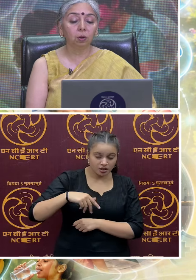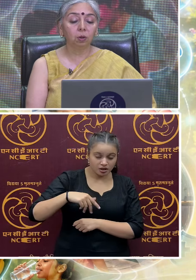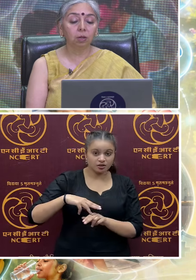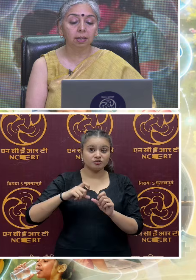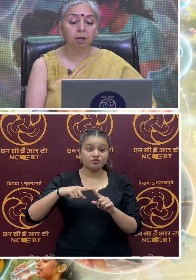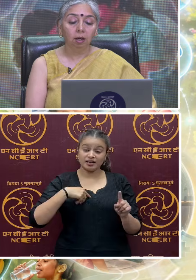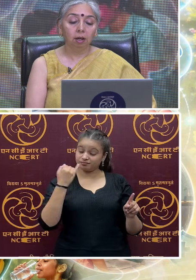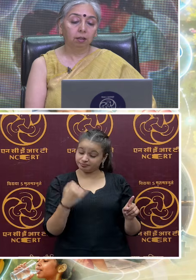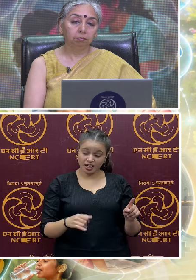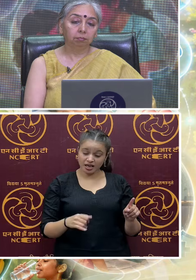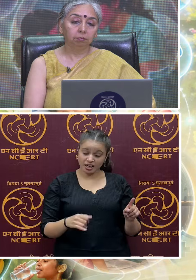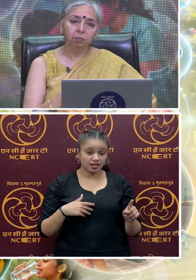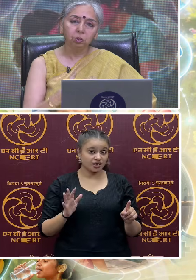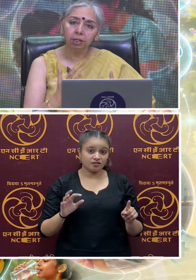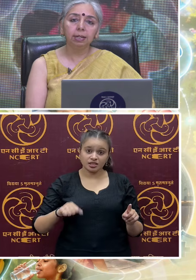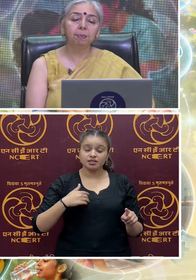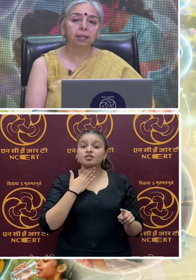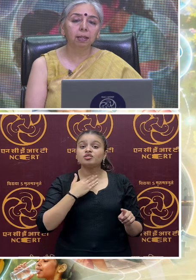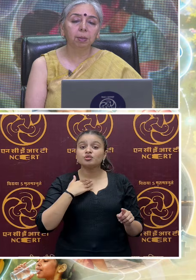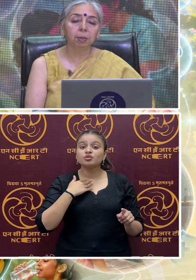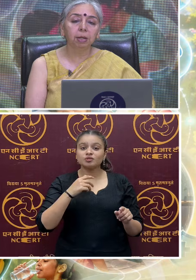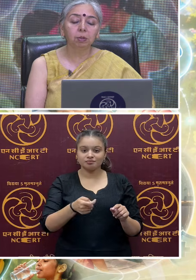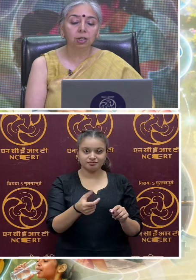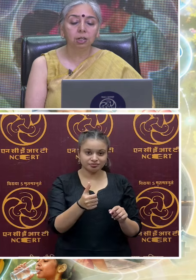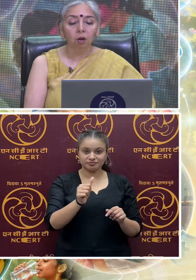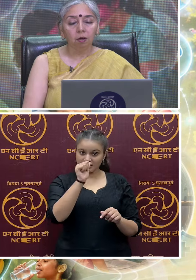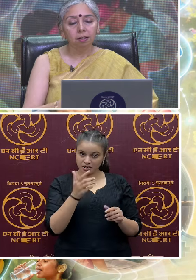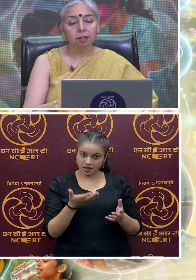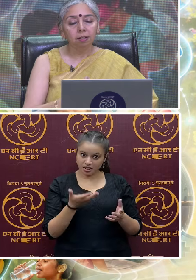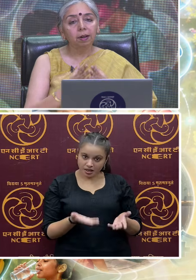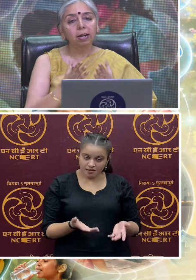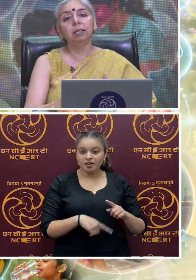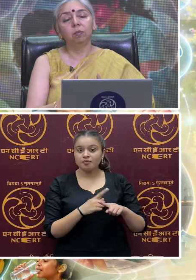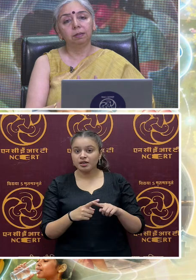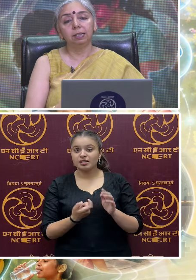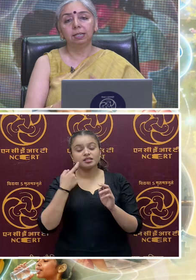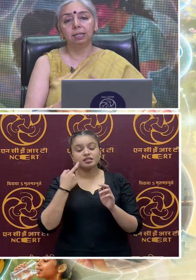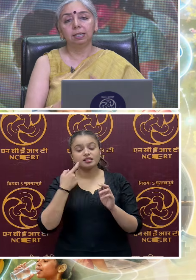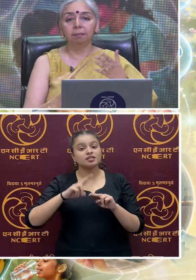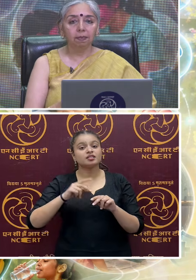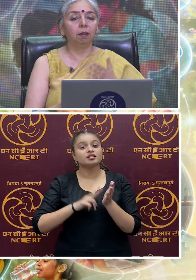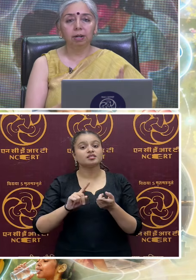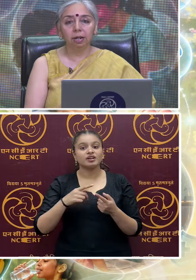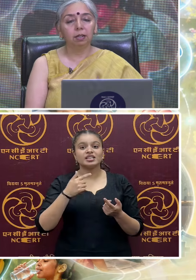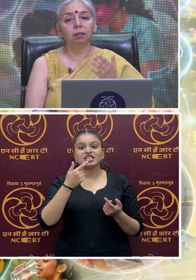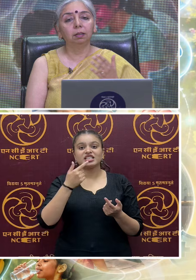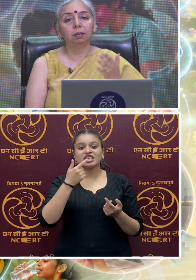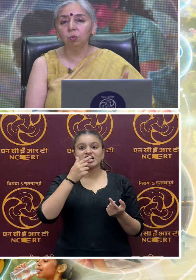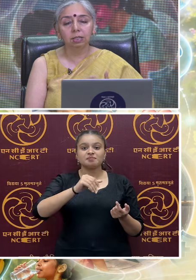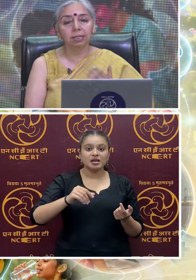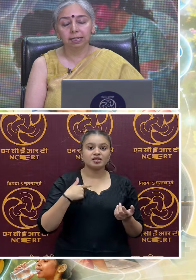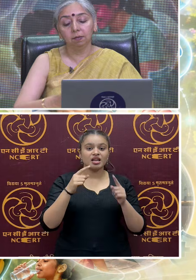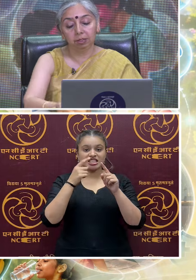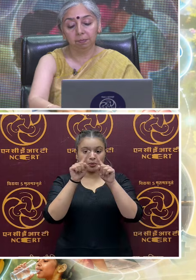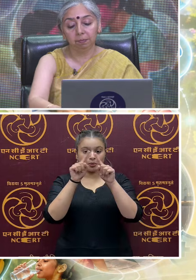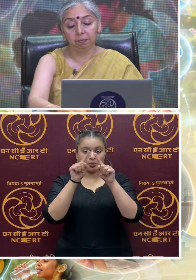ऑल्सो रॉन्ग इन दैम। शुगरी ड्रिंक्स पीते हैं हमारे बच्चे और रिफाइंड कार्बोहाइड्रेट्स जैसे मैदा, ब्रेड,